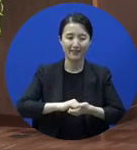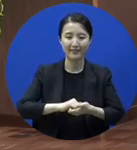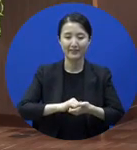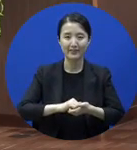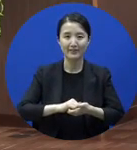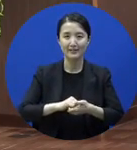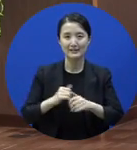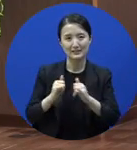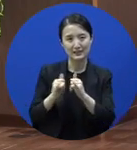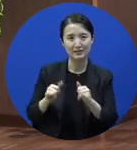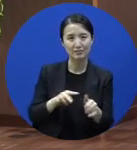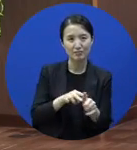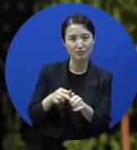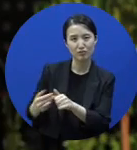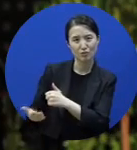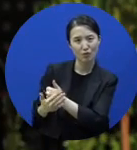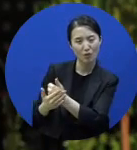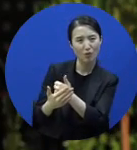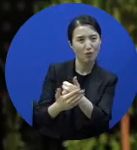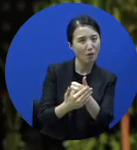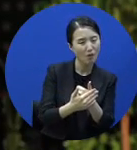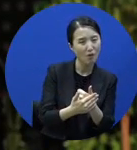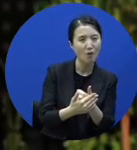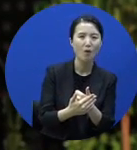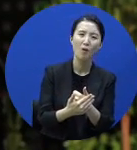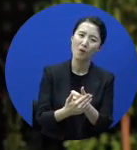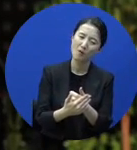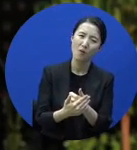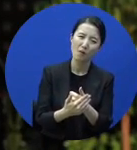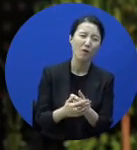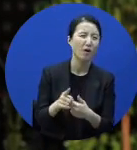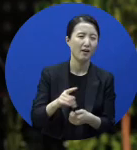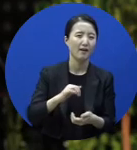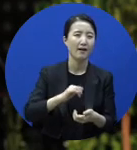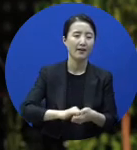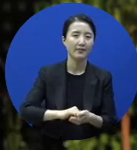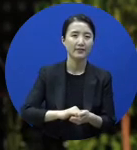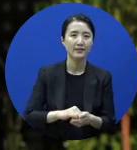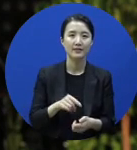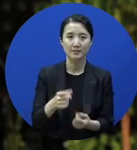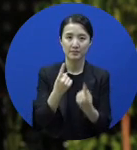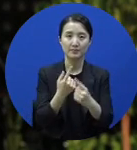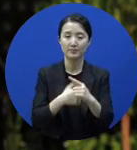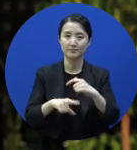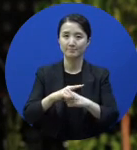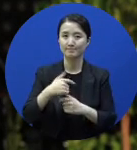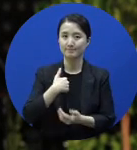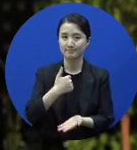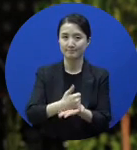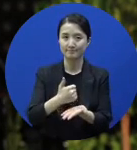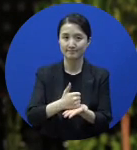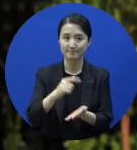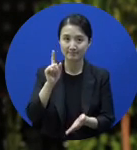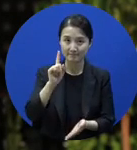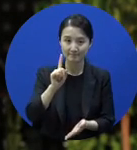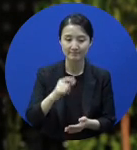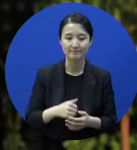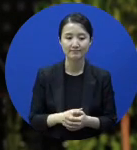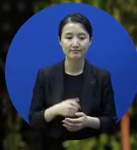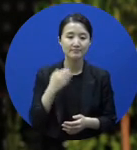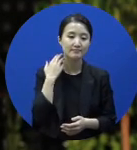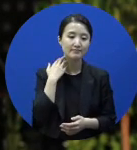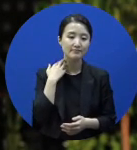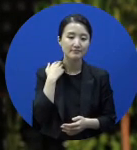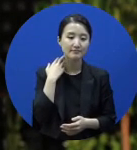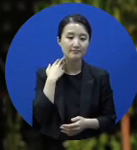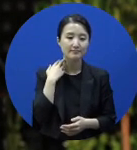어떨까 싶어요. 분명 이제 잘하고 있는 것들이 있어요. 잘하고 있는 것들이 있는데 잘하고 있는 것들 중에 주변에서 보면